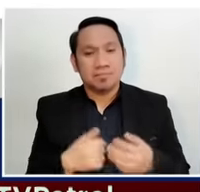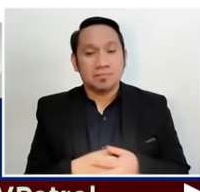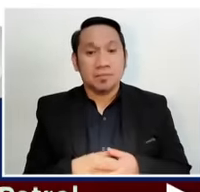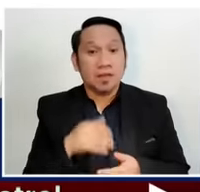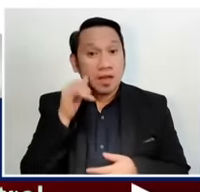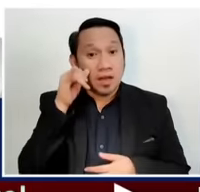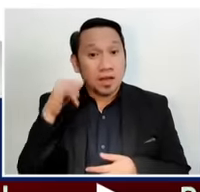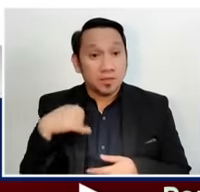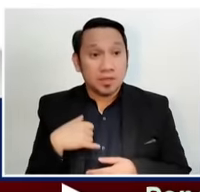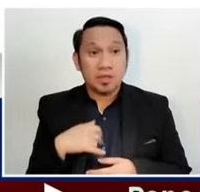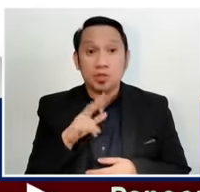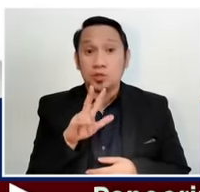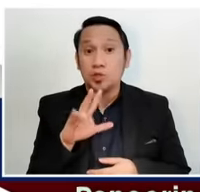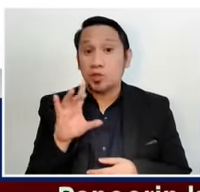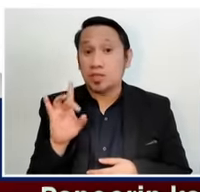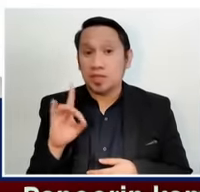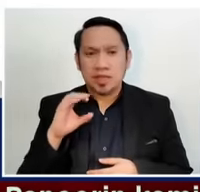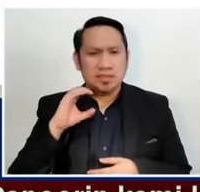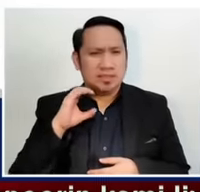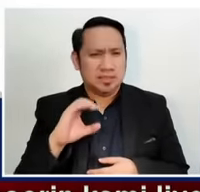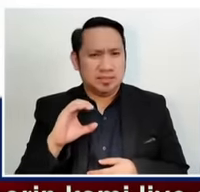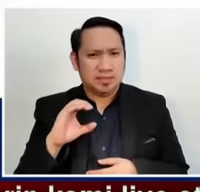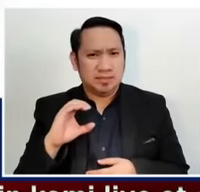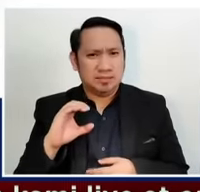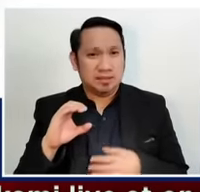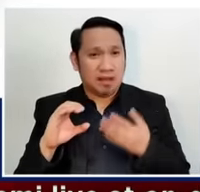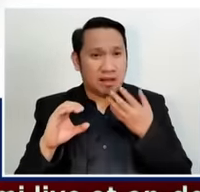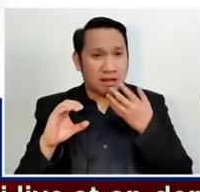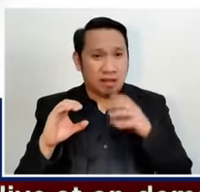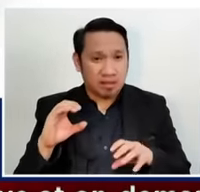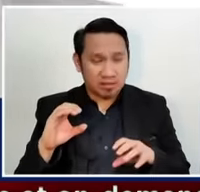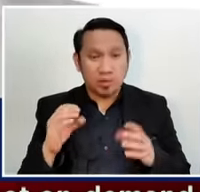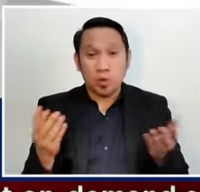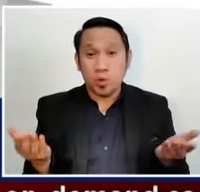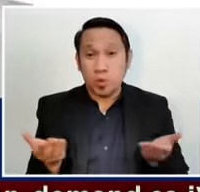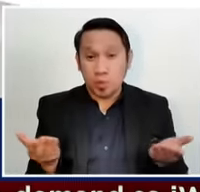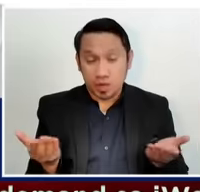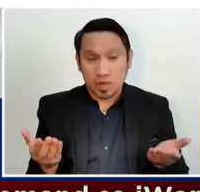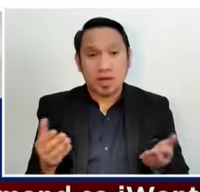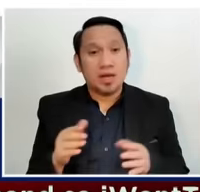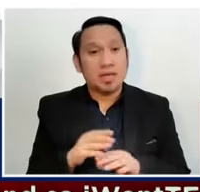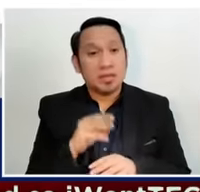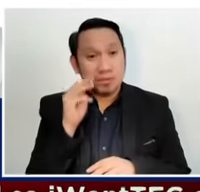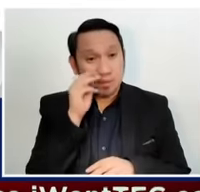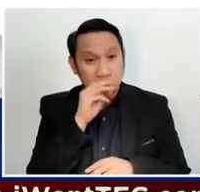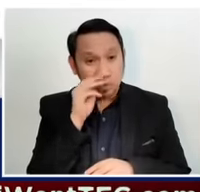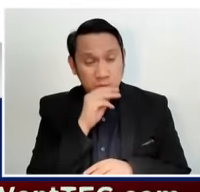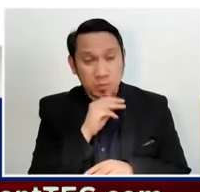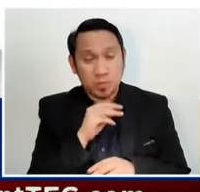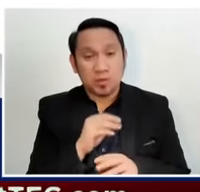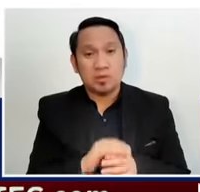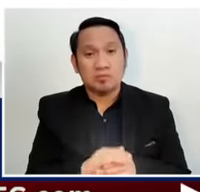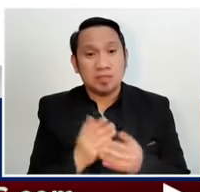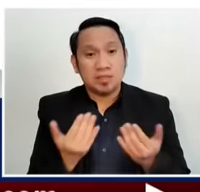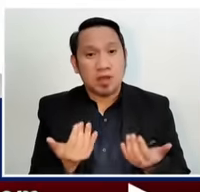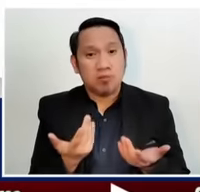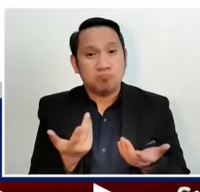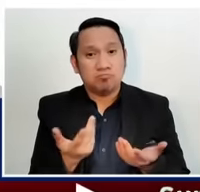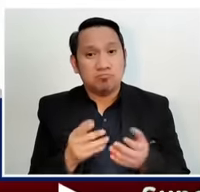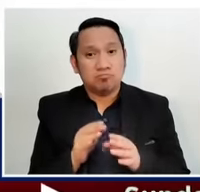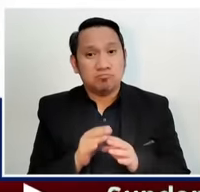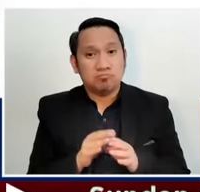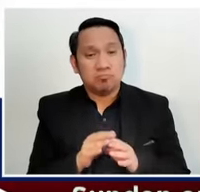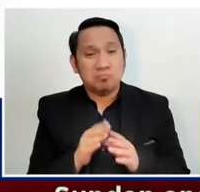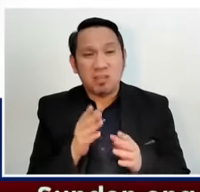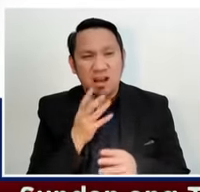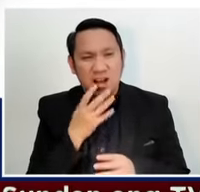umabot sa 38 degrees Celsius ang temperatura sa San Jose Occidental, Mindoro na pinakamainit ngayong taon. Pero